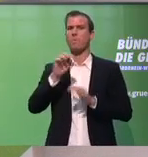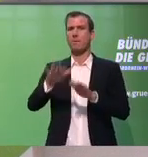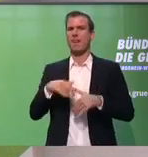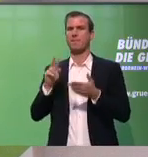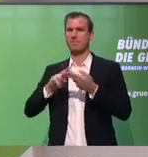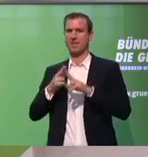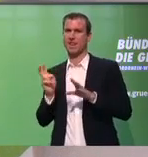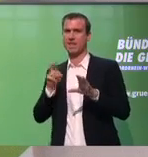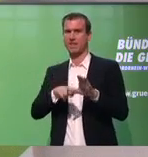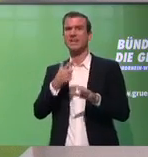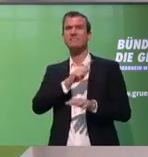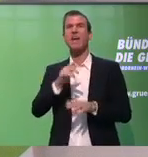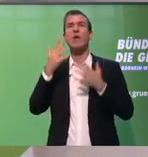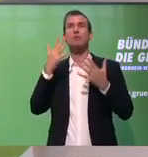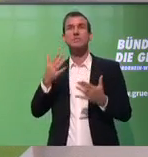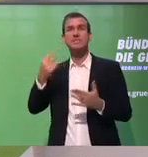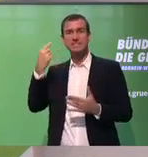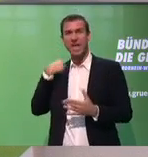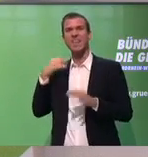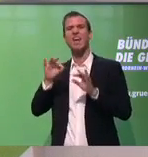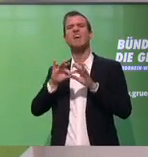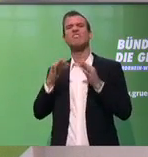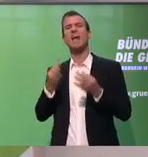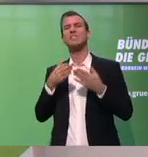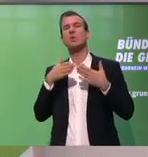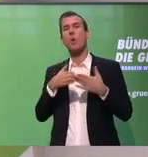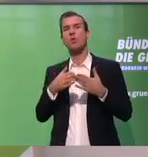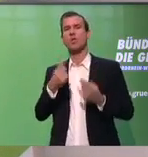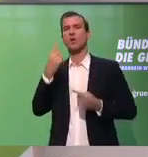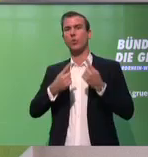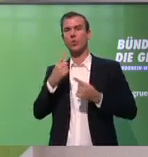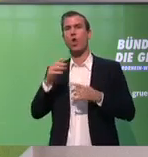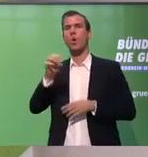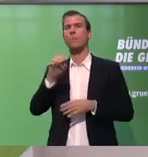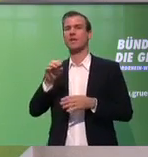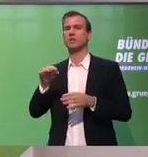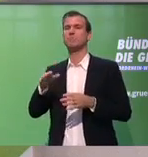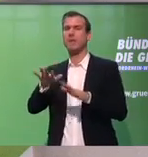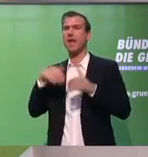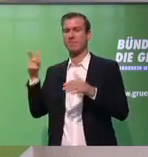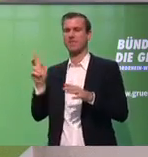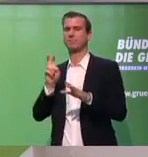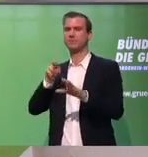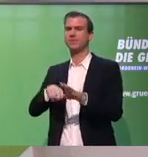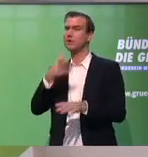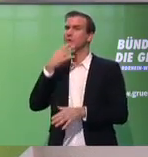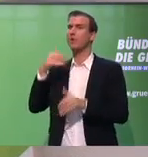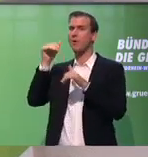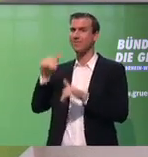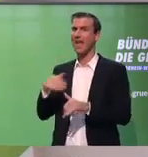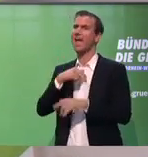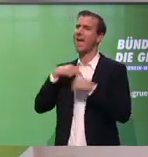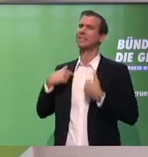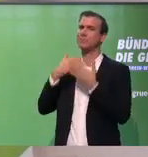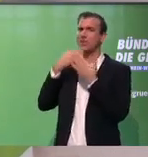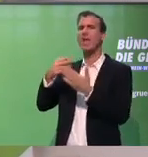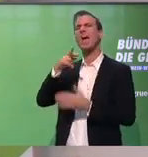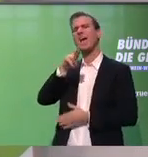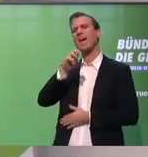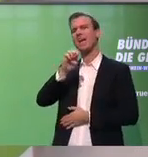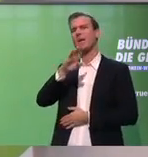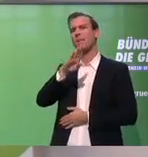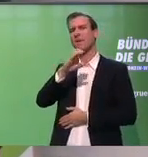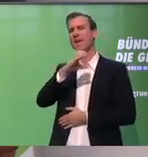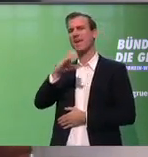seit 2010 Vorsitzende der Fraktion, die Grünen im Europäischen Parlament. Und schön, dass du hier bist, begrüße dich ganz herzlich, Rebecca Harms, die